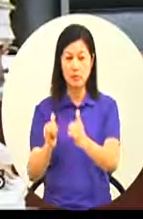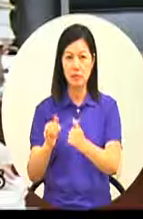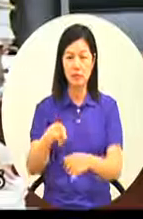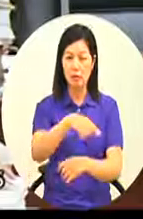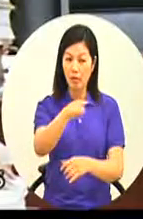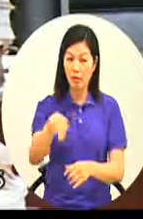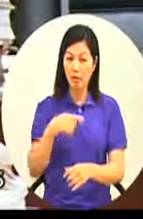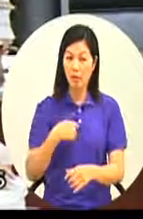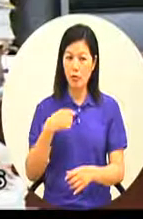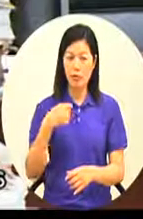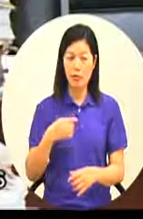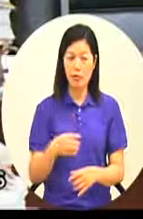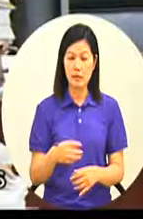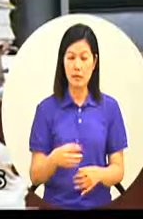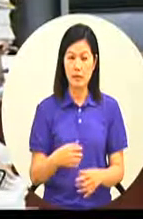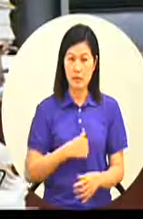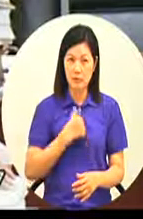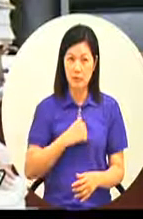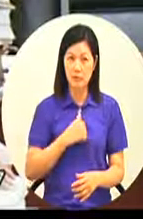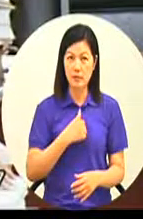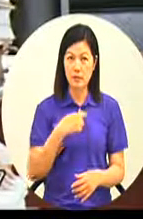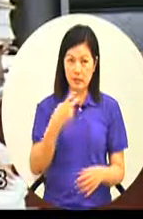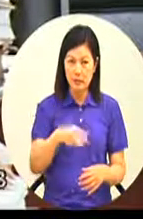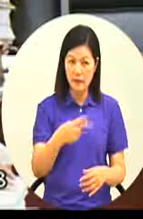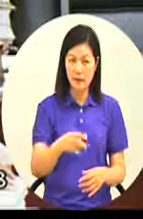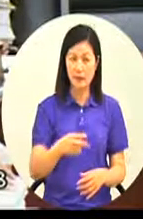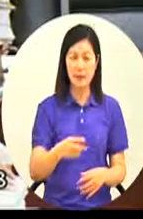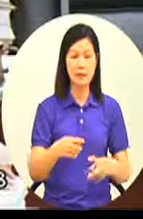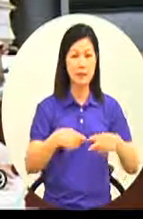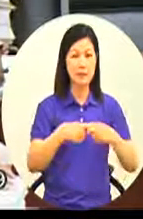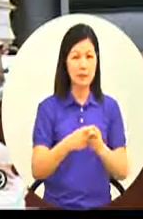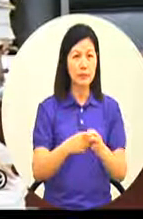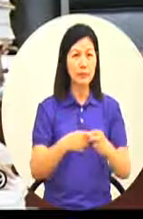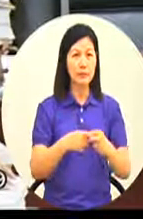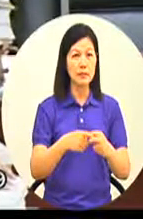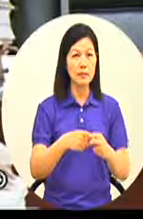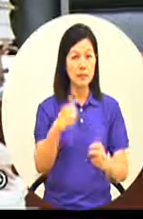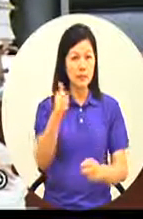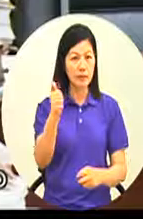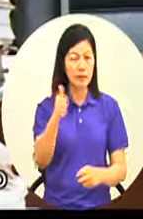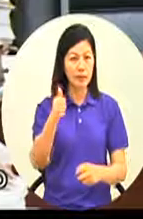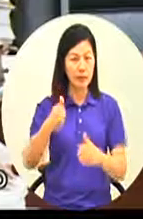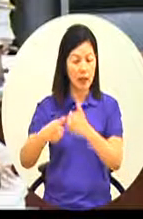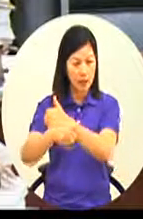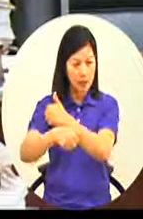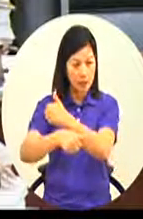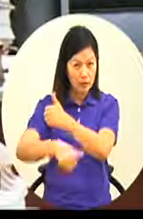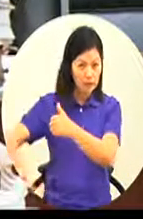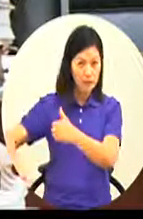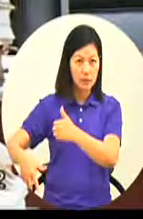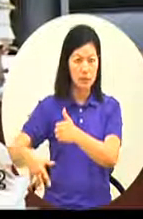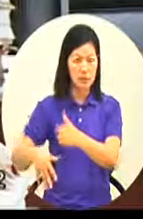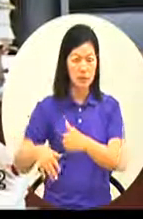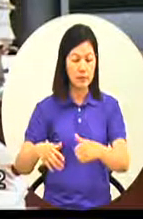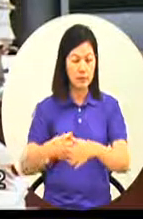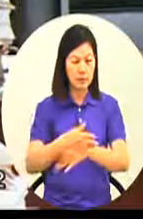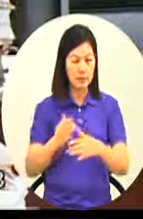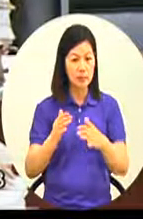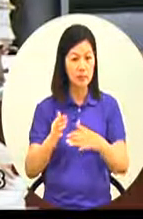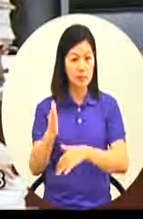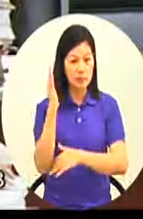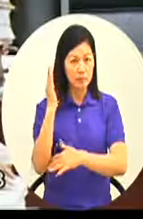我们都有一个密切，包括跟李克勇的单位，其实我都有接触到，大概